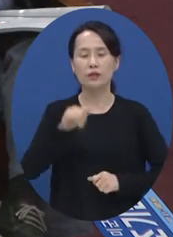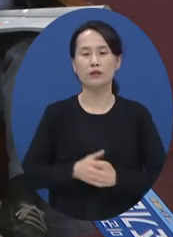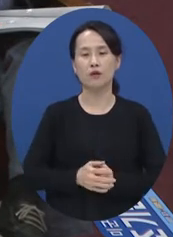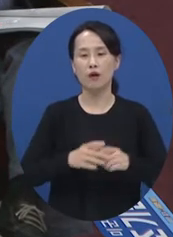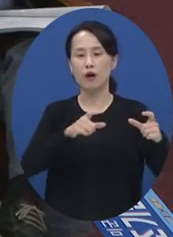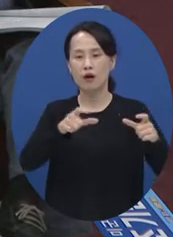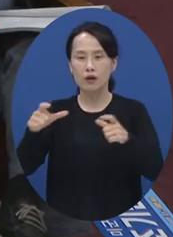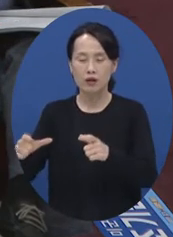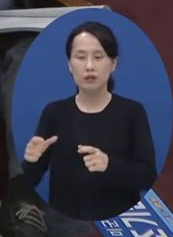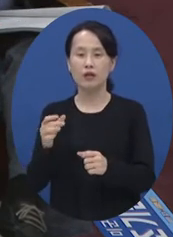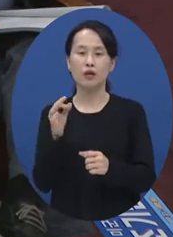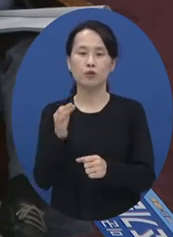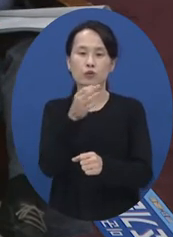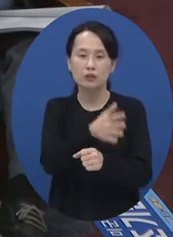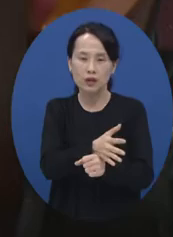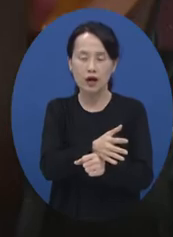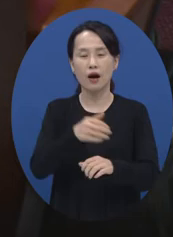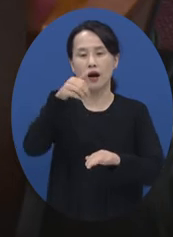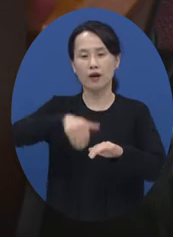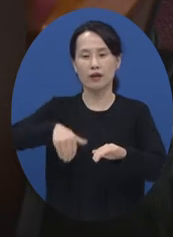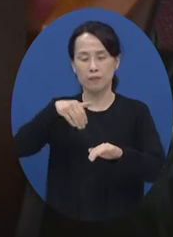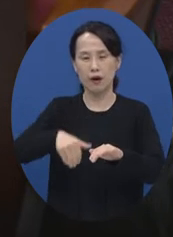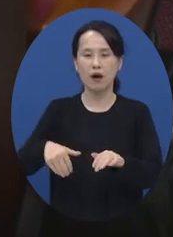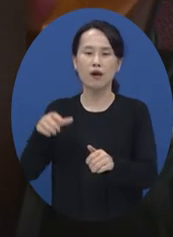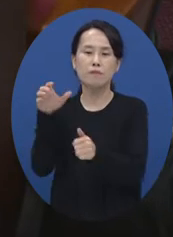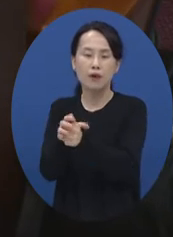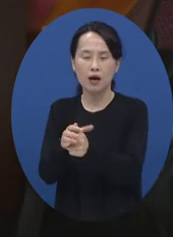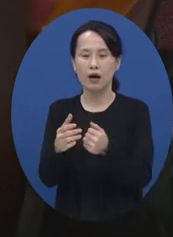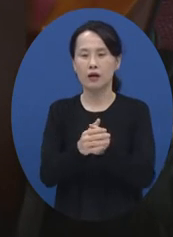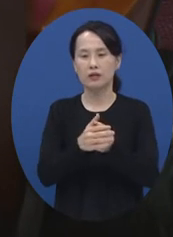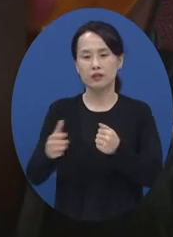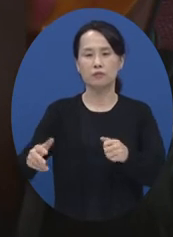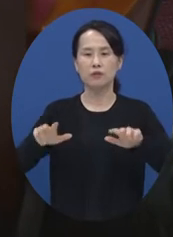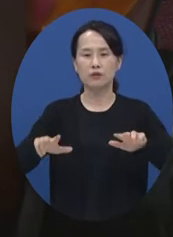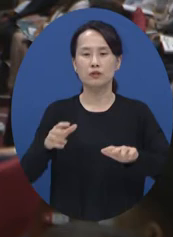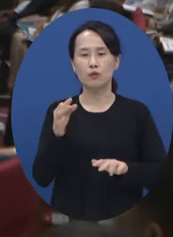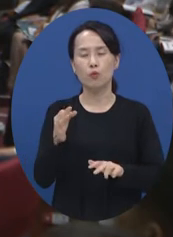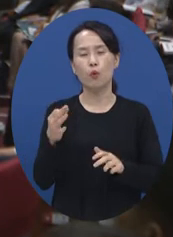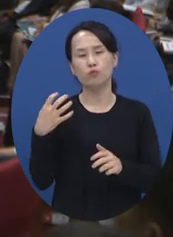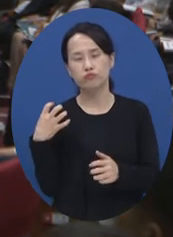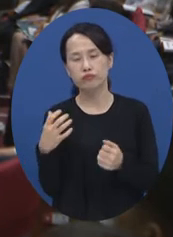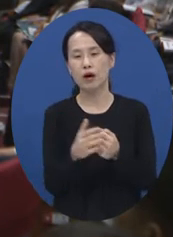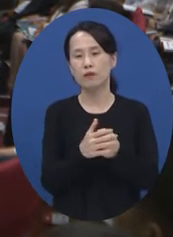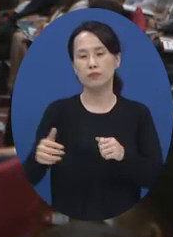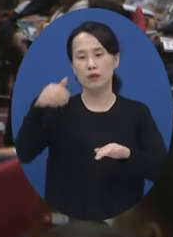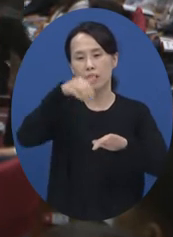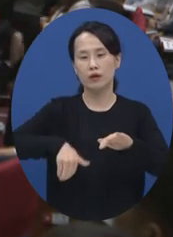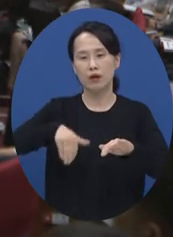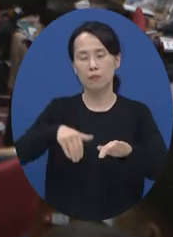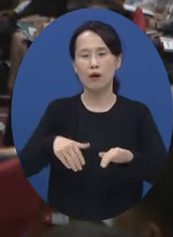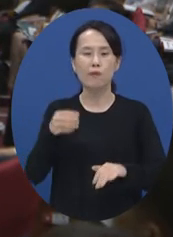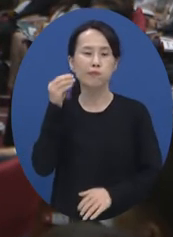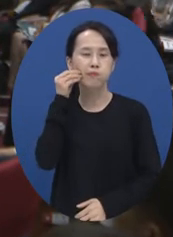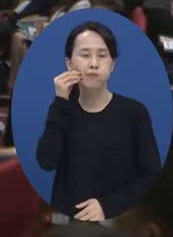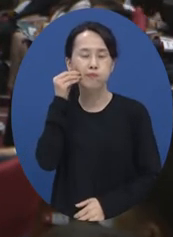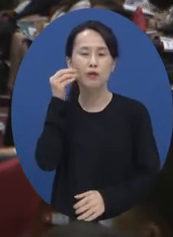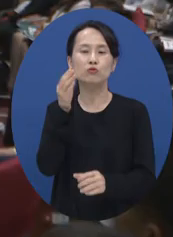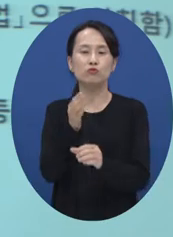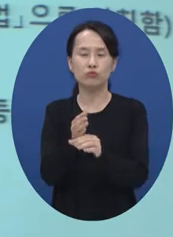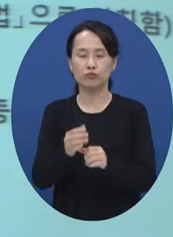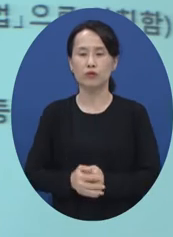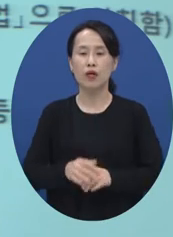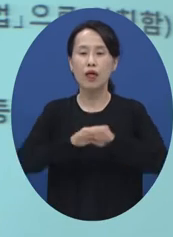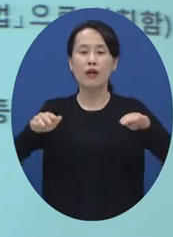공유 를 매입해 개발하도록 되어 있기 때문에 비용 부담 탓에 현재 낸 실질적인 개발이 불가능한 상황입니다 이를 해결하기